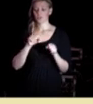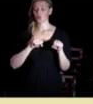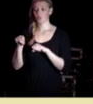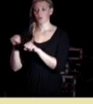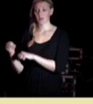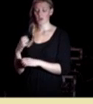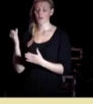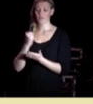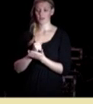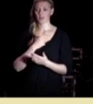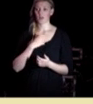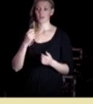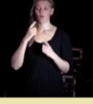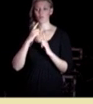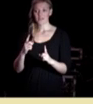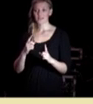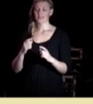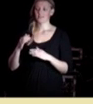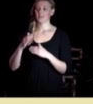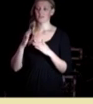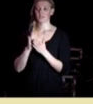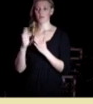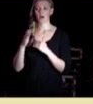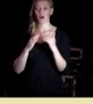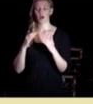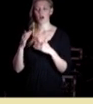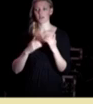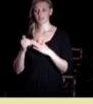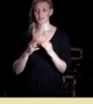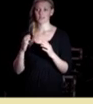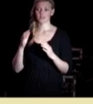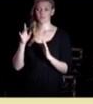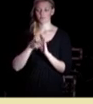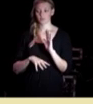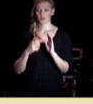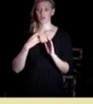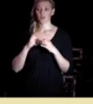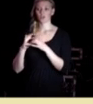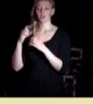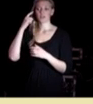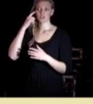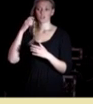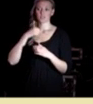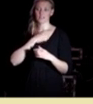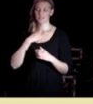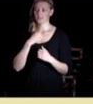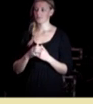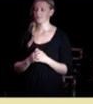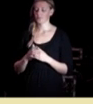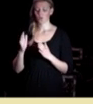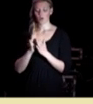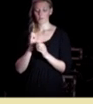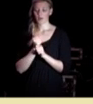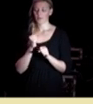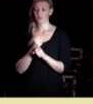enige om et forpliktende samhandlingsmodell knyttet til en brukergruppe, nemlig psykoseforløpet. I det forløpsarbeidet så har